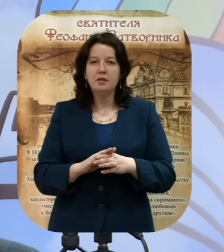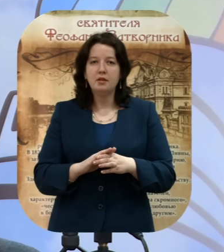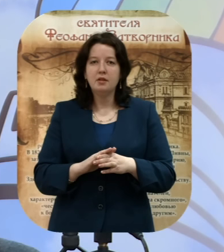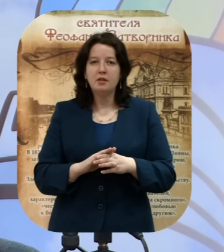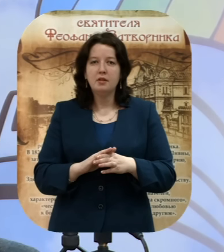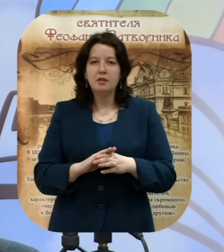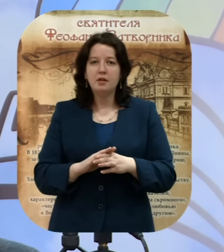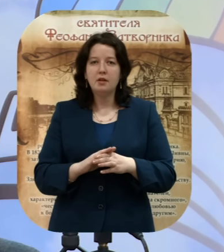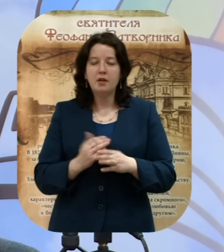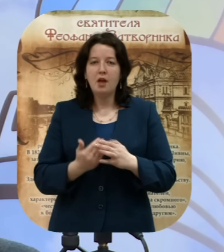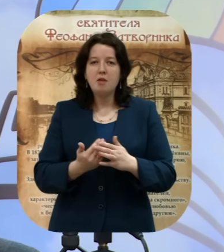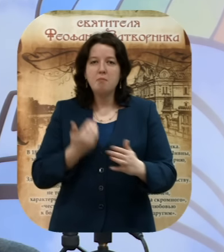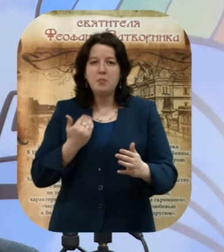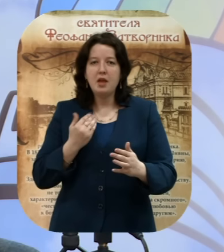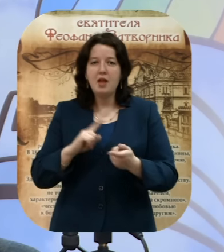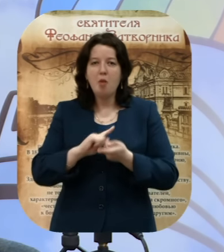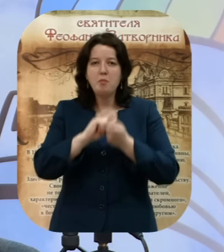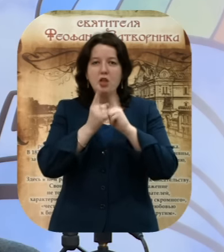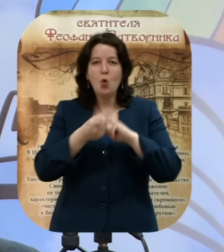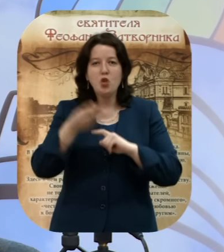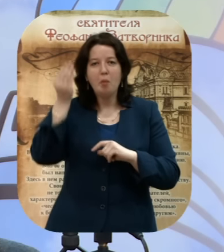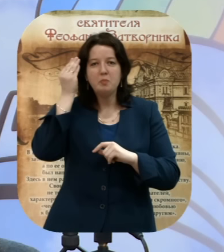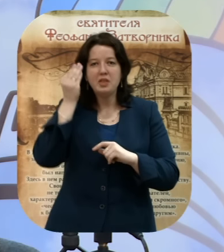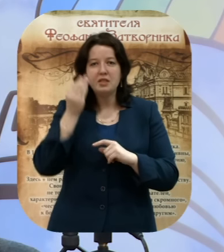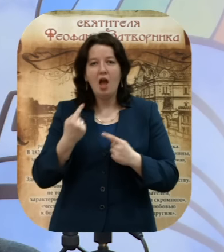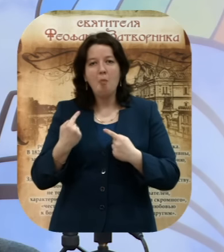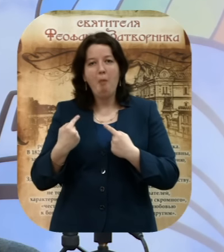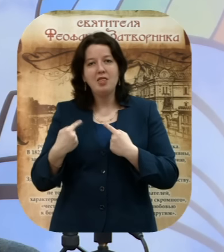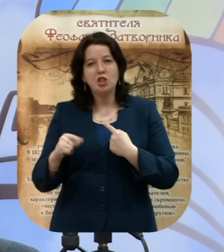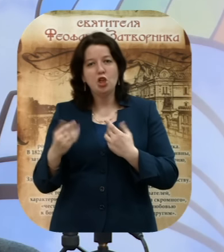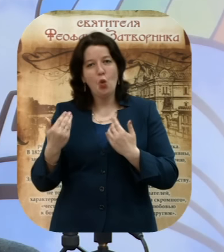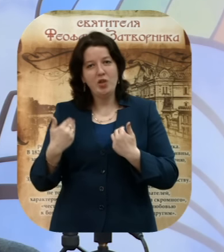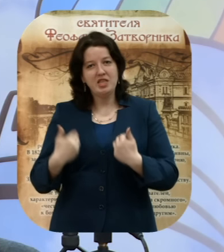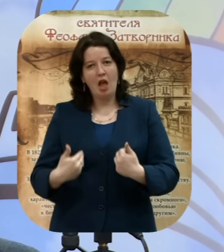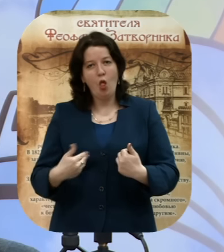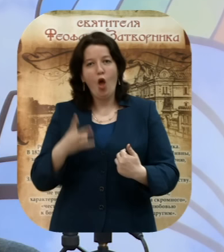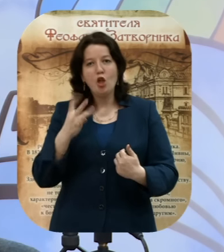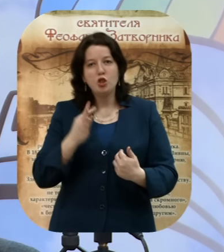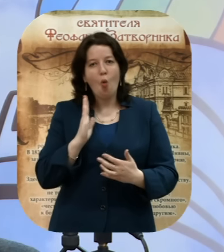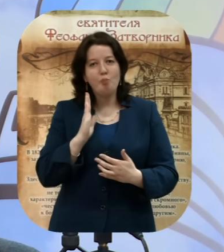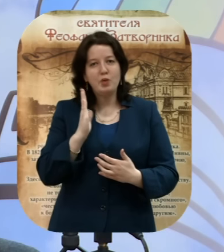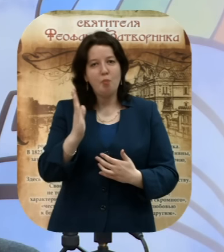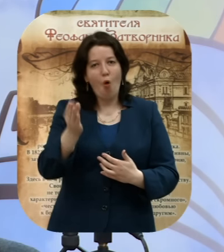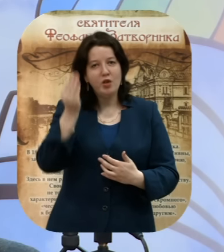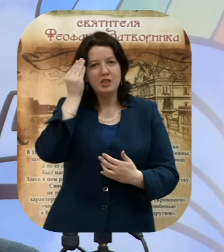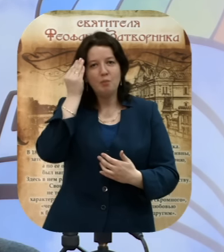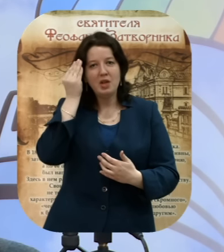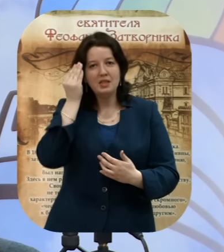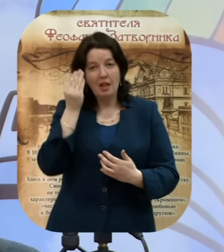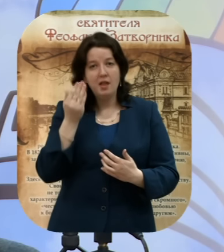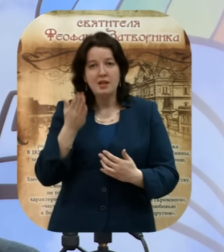в переносном смысле по отношению к телу, но в прямом смысле по отношению к душе –